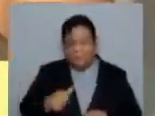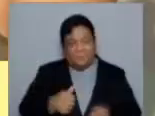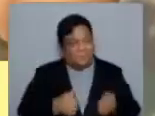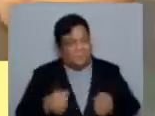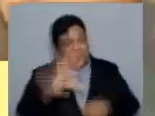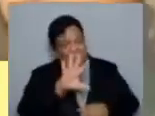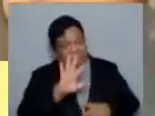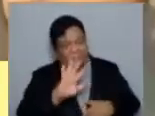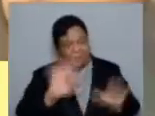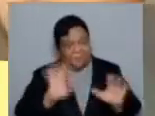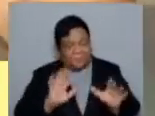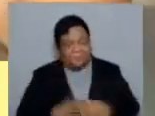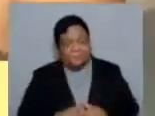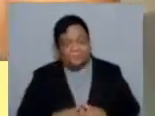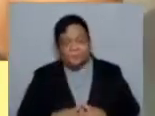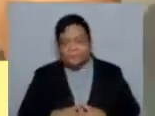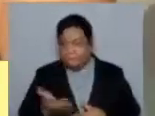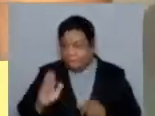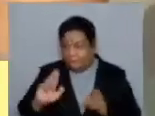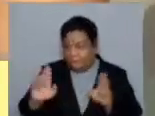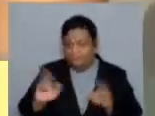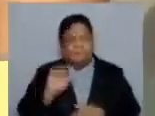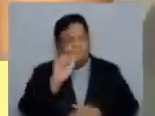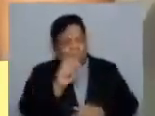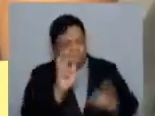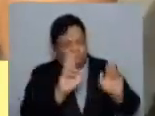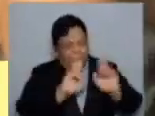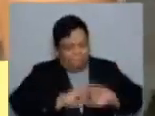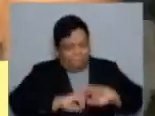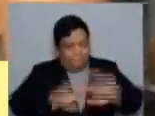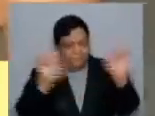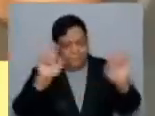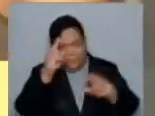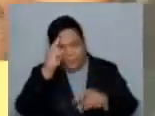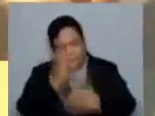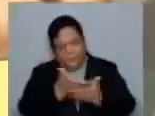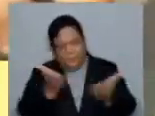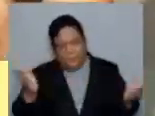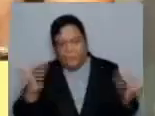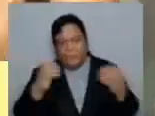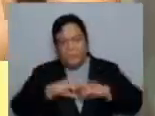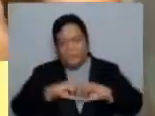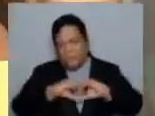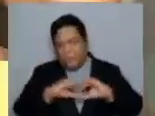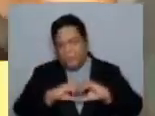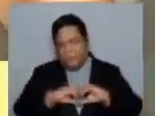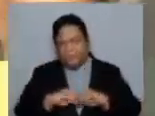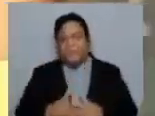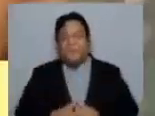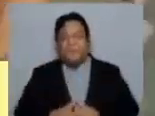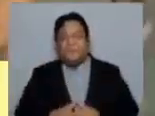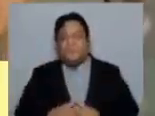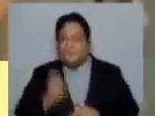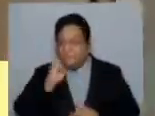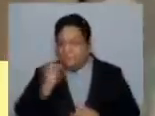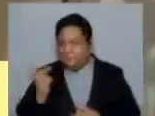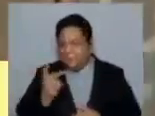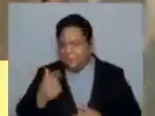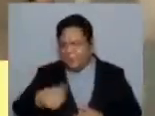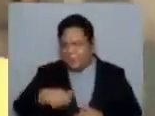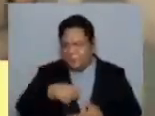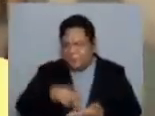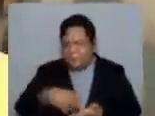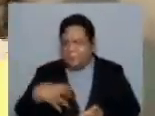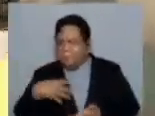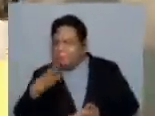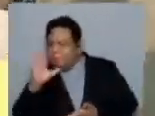na ba? Yes, ready na para sa ating mga kapuso na commuter. Ayan, kanina pa kami ni Marian nakatambay dito, naghanap ng contestant. So tingnan